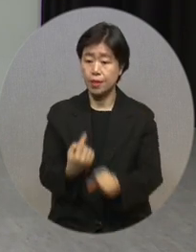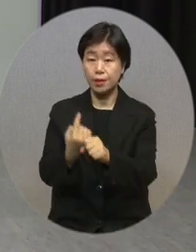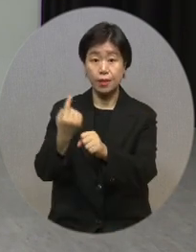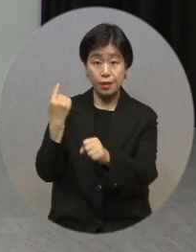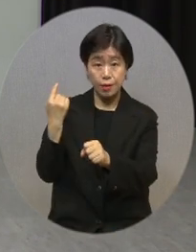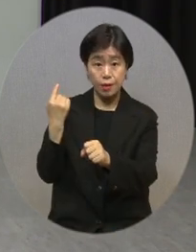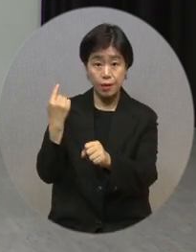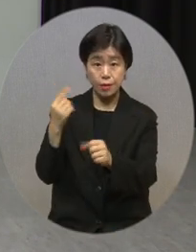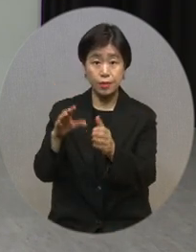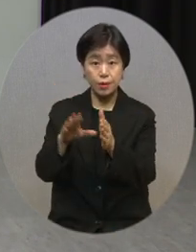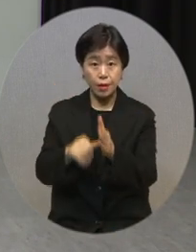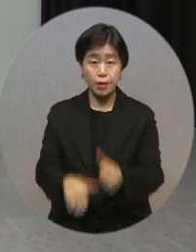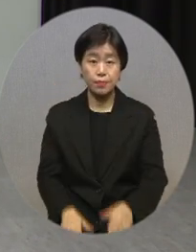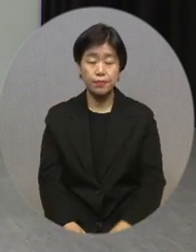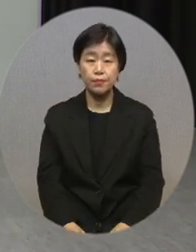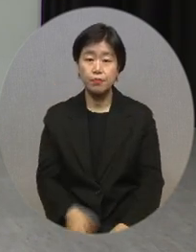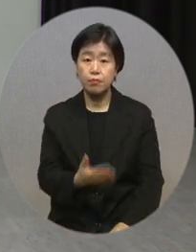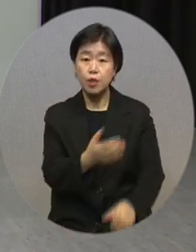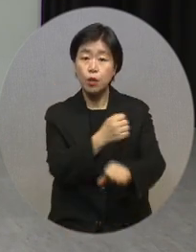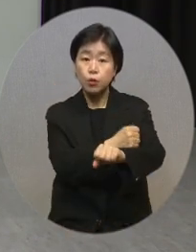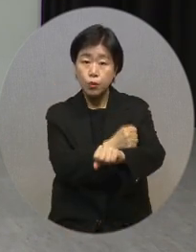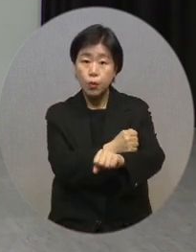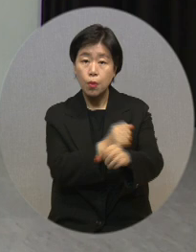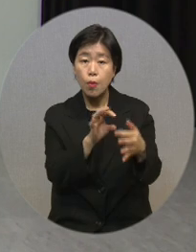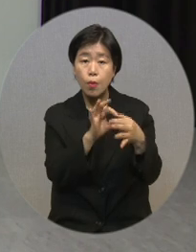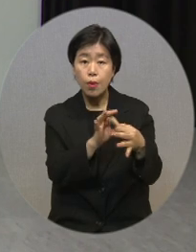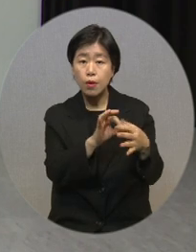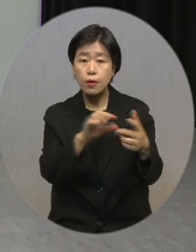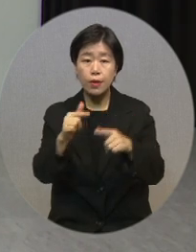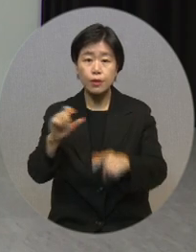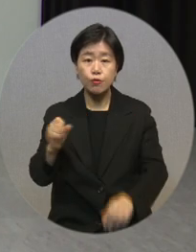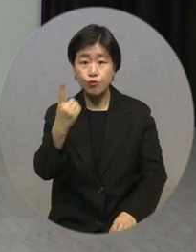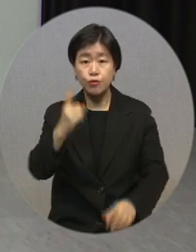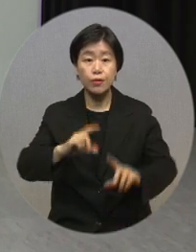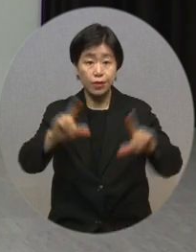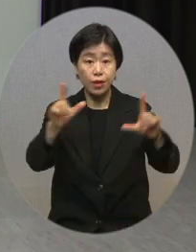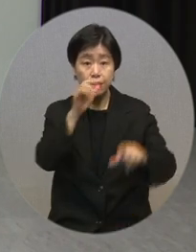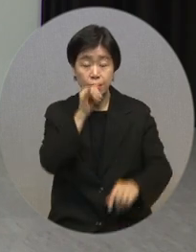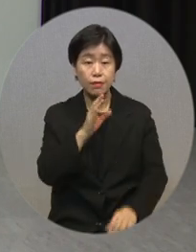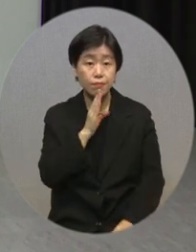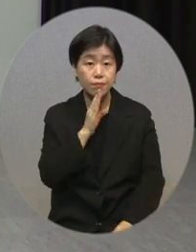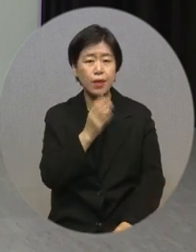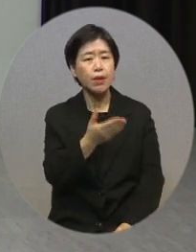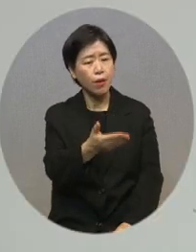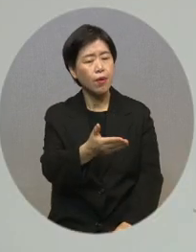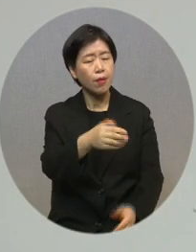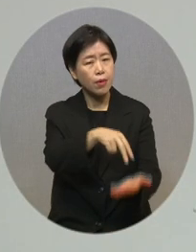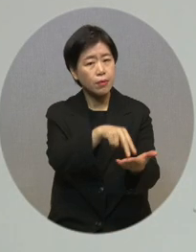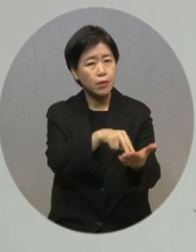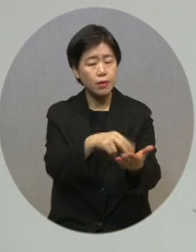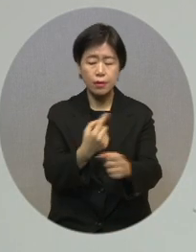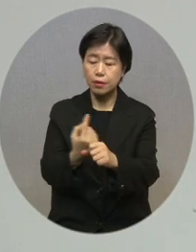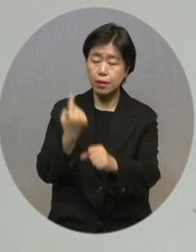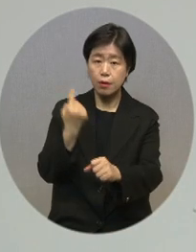노동개혁의 원년이라고 할 수 있는 그런 한 해였죠. 네. 차관님께서는 지난해 성과를 어떻게 평가하십니까?